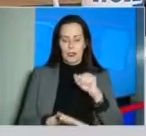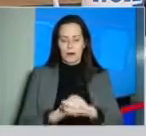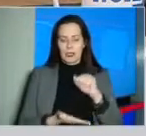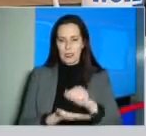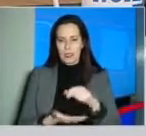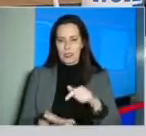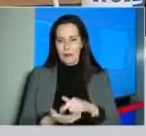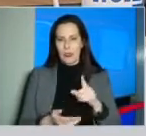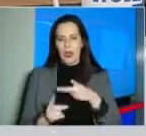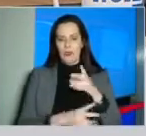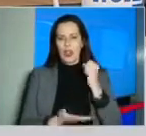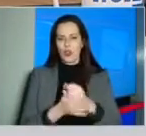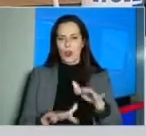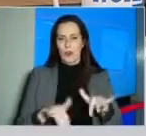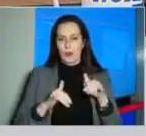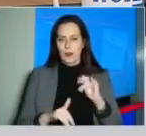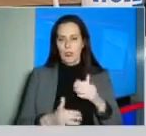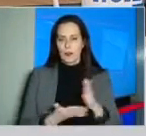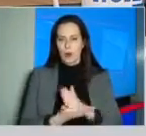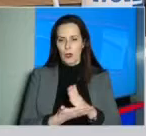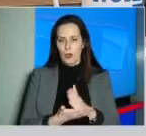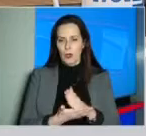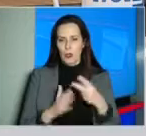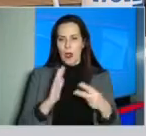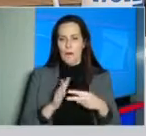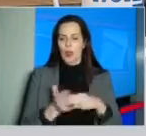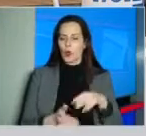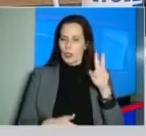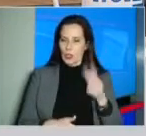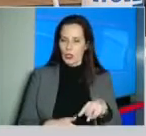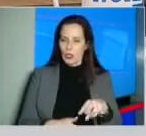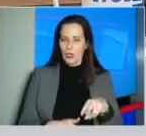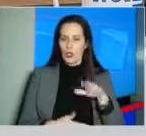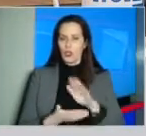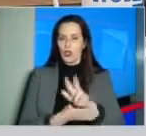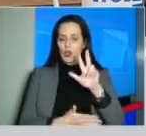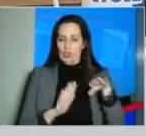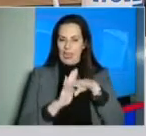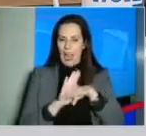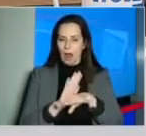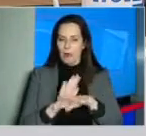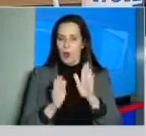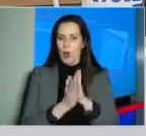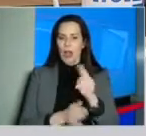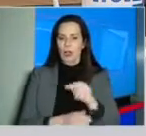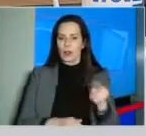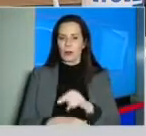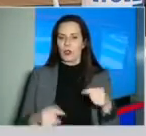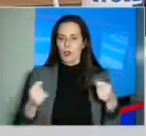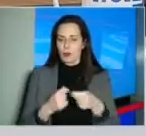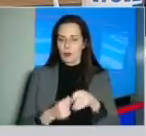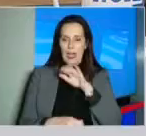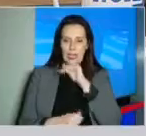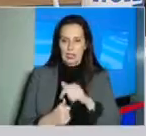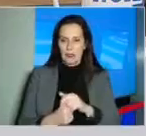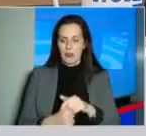עברה אישור המליאה, אבל כן, היא מוכנה. בתוכנית הזאת יש 13 עיקרים, כל הנושאים שקשורים